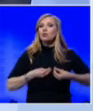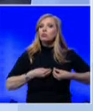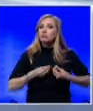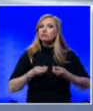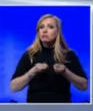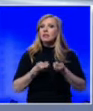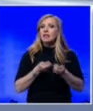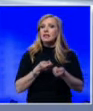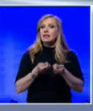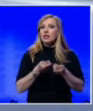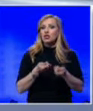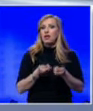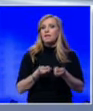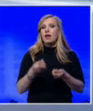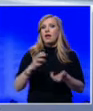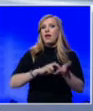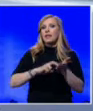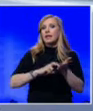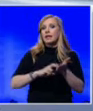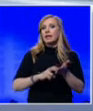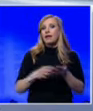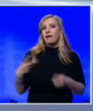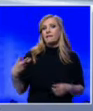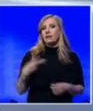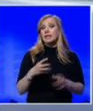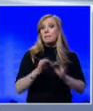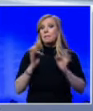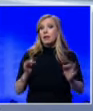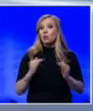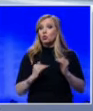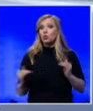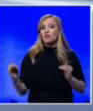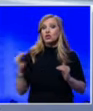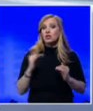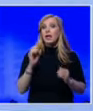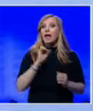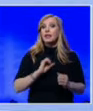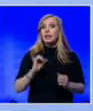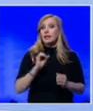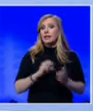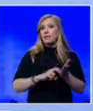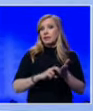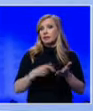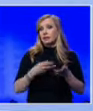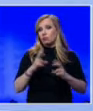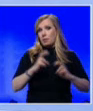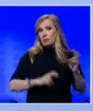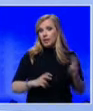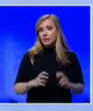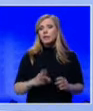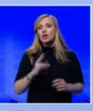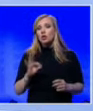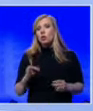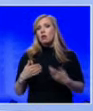насърчава енергийната ефективност и мерките, които да увеличат енергийната ефективност в предприятията, но